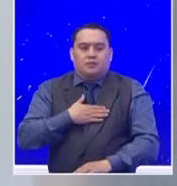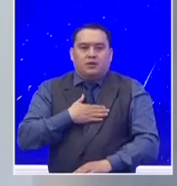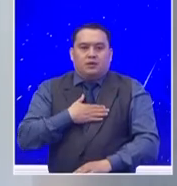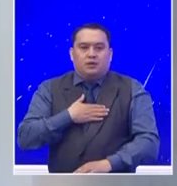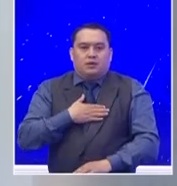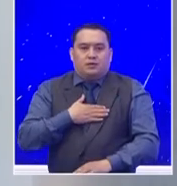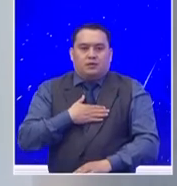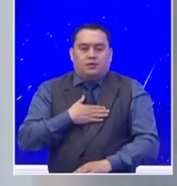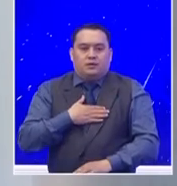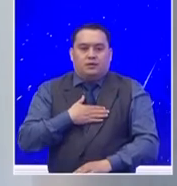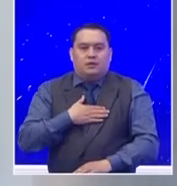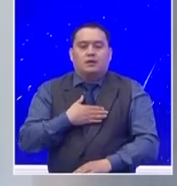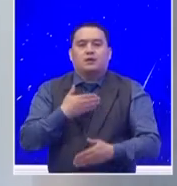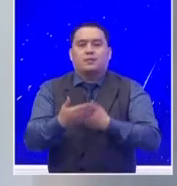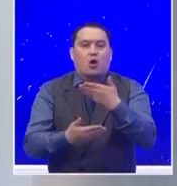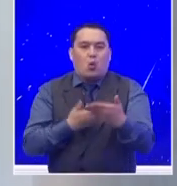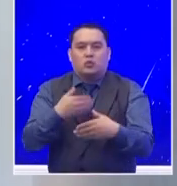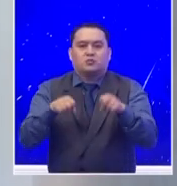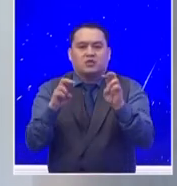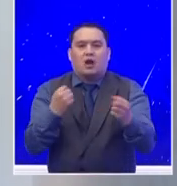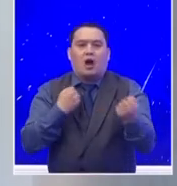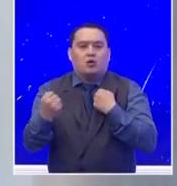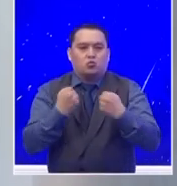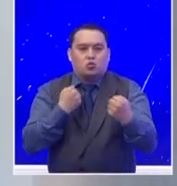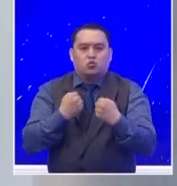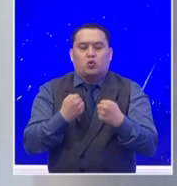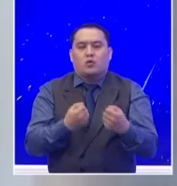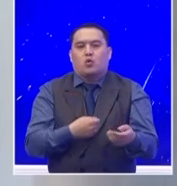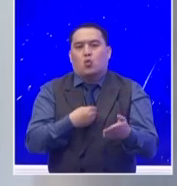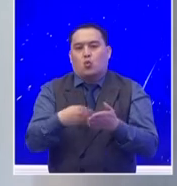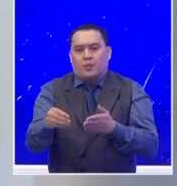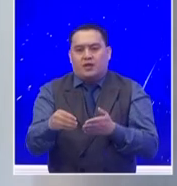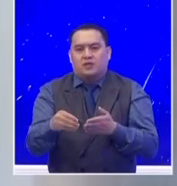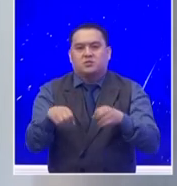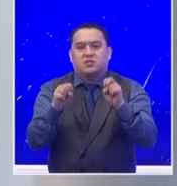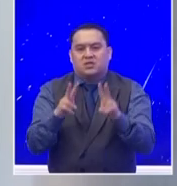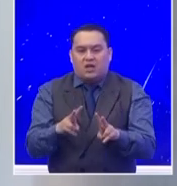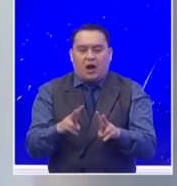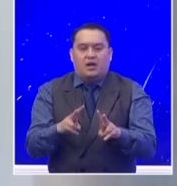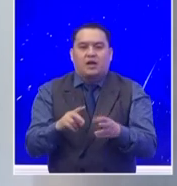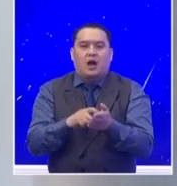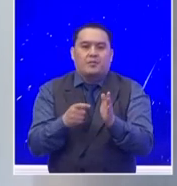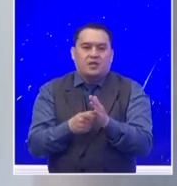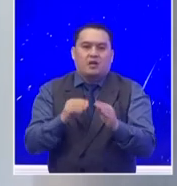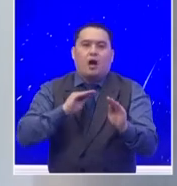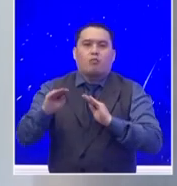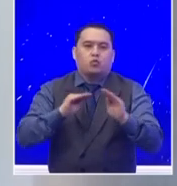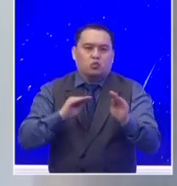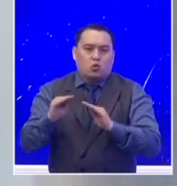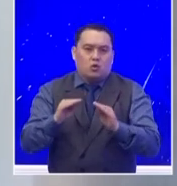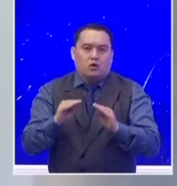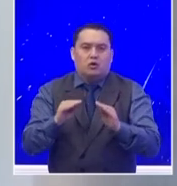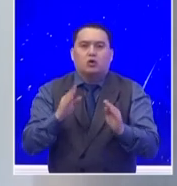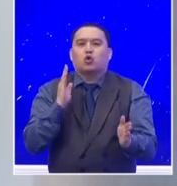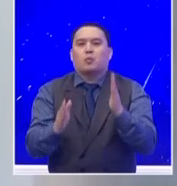вертикализатор, имитатор ходьбы. Вот скоро будет сенсорный кабинет, еще роботизироваться